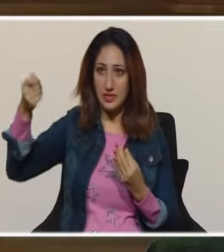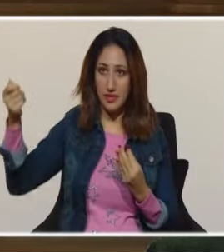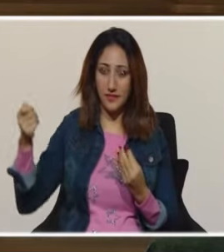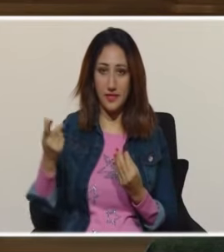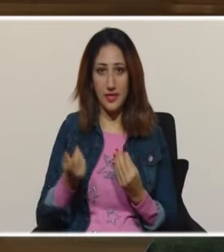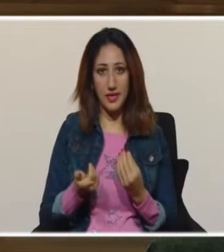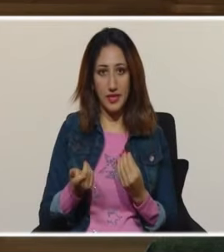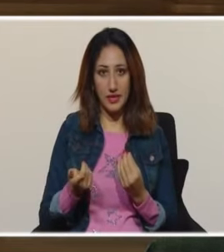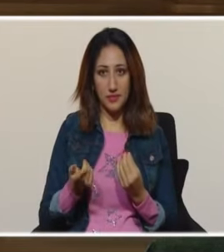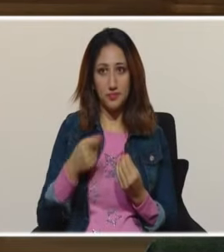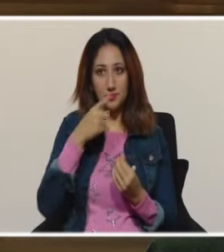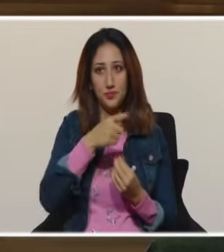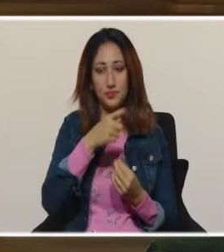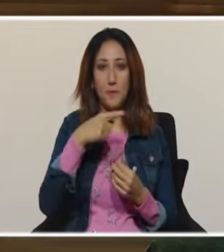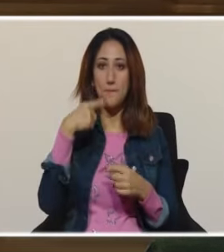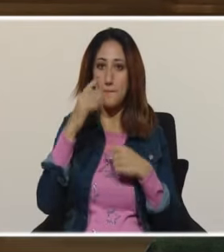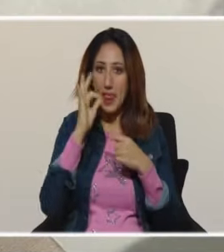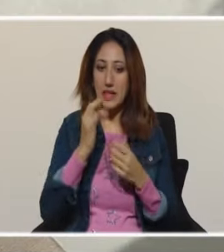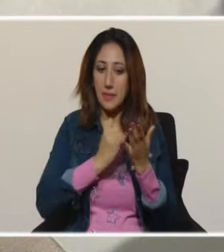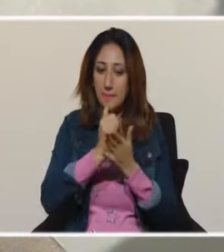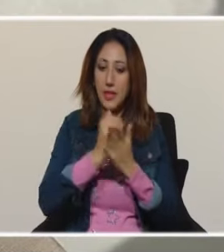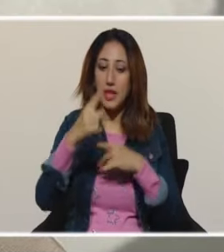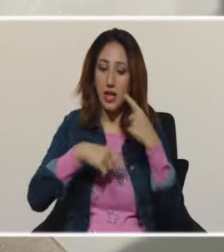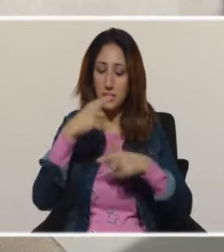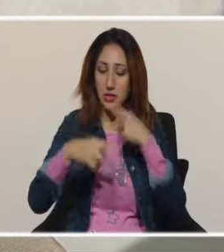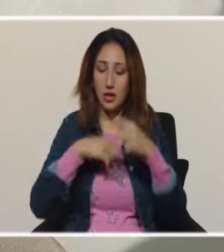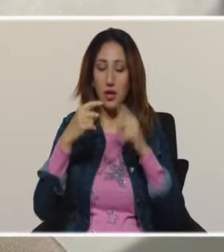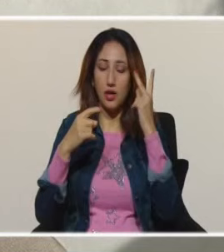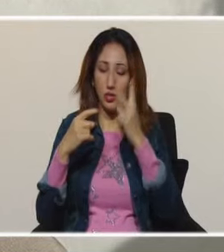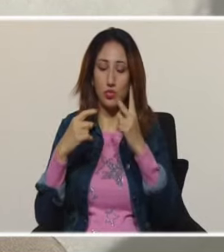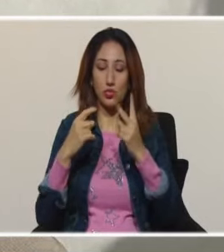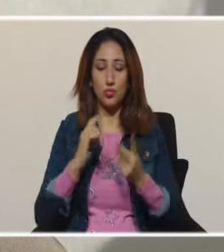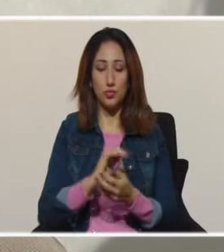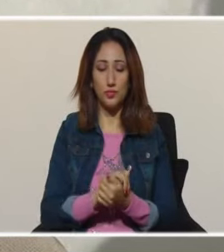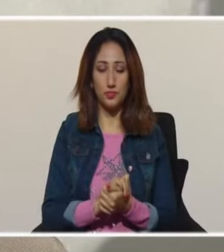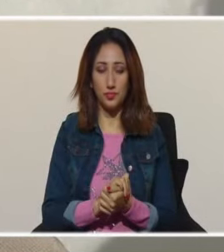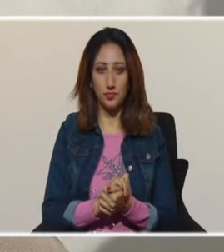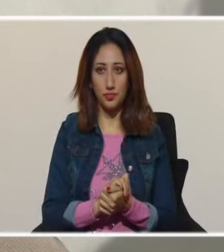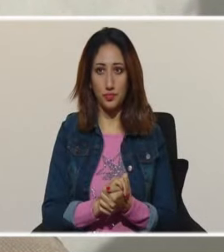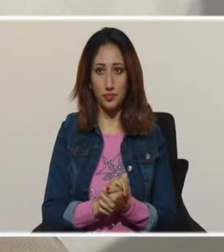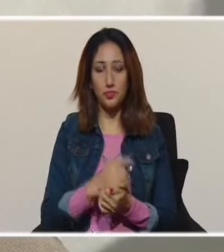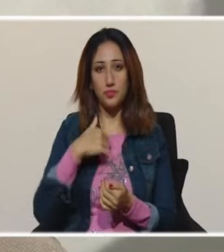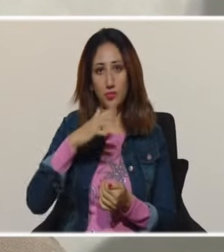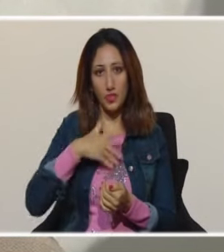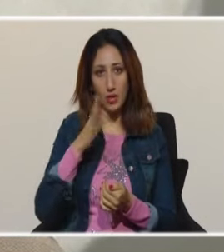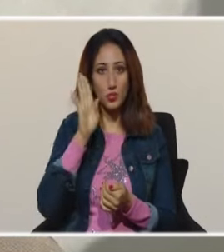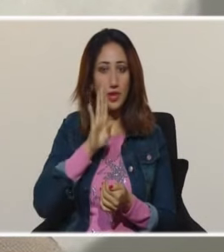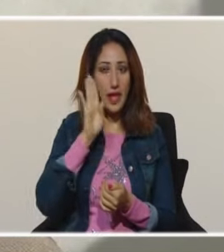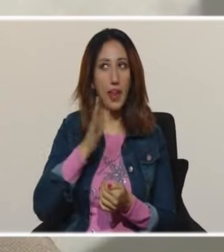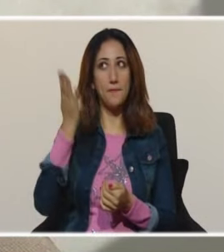لكن أنت كمان قررتي إنك أنت تكملي تعليمك صح؟ ودكتورة. ليه؟ عشان عايزة أتعلم وأبقى